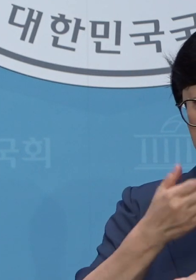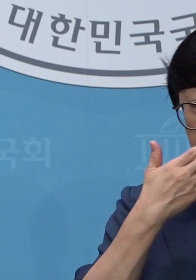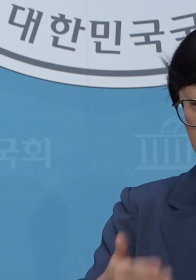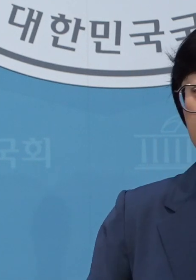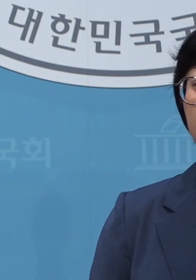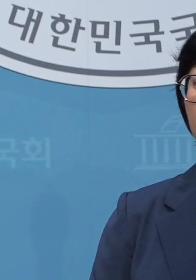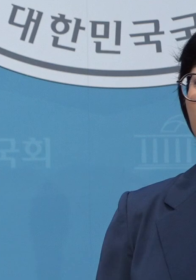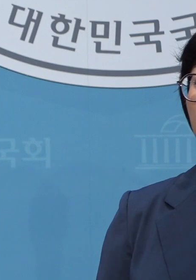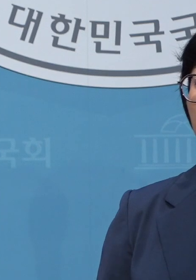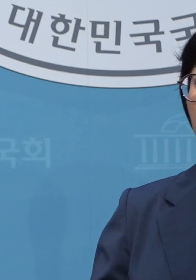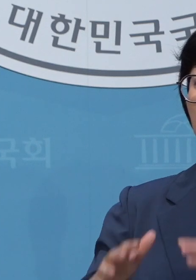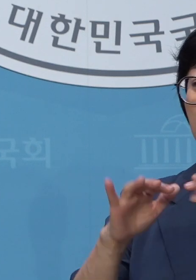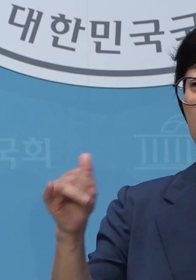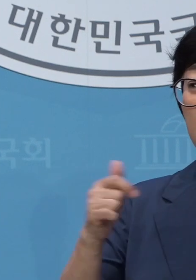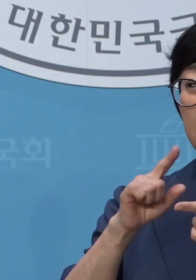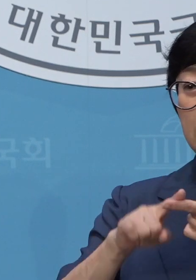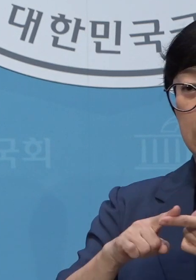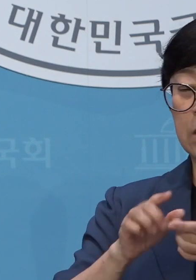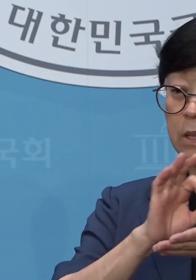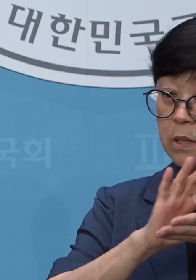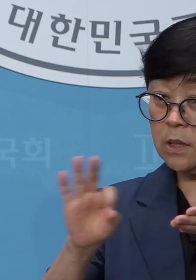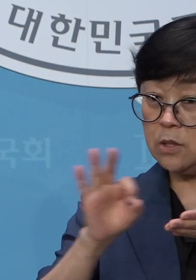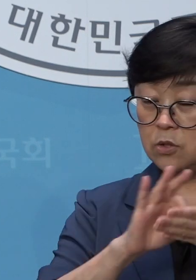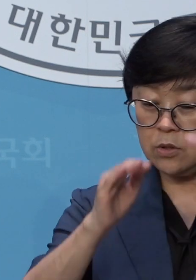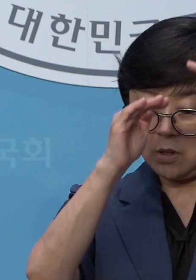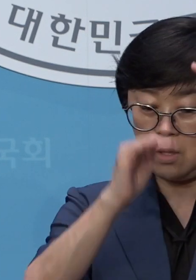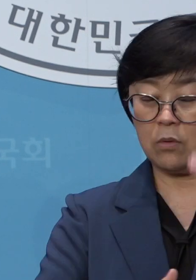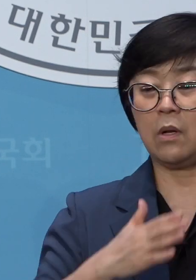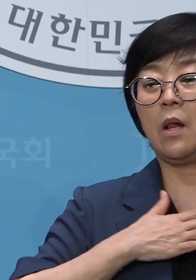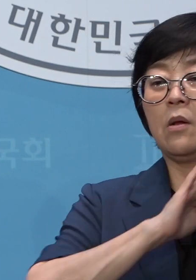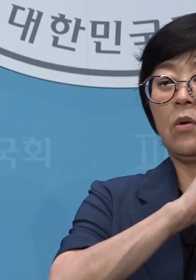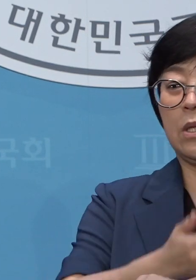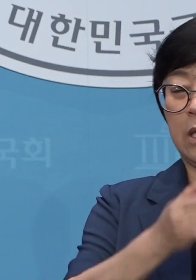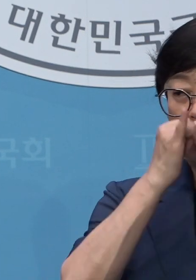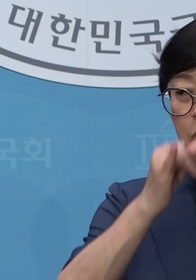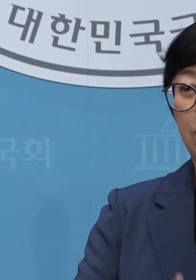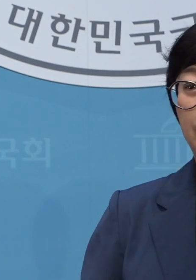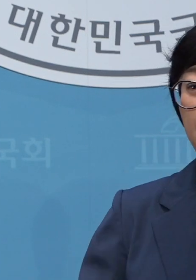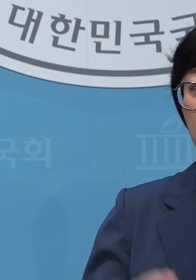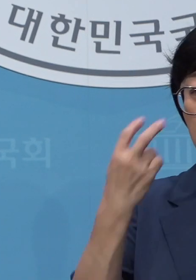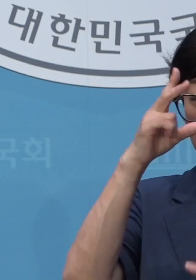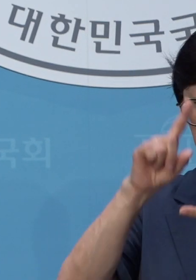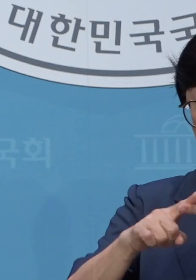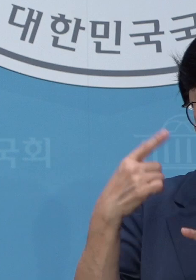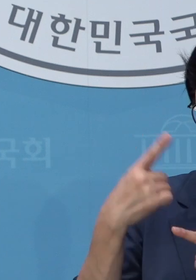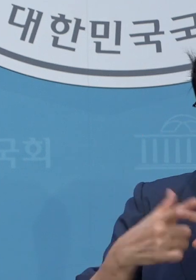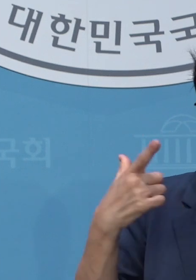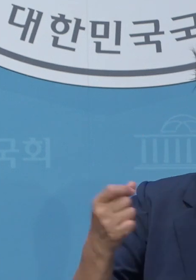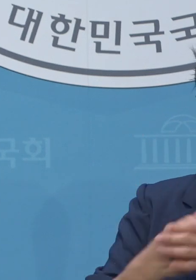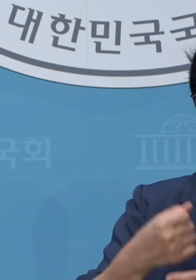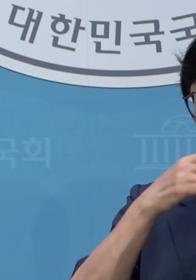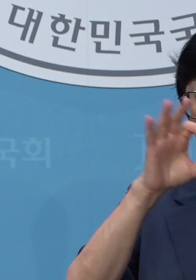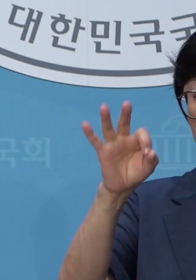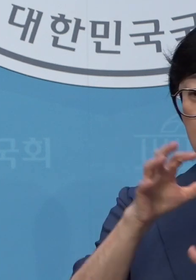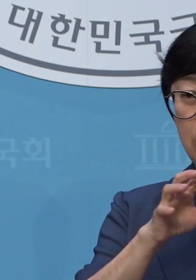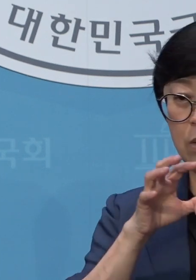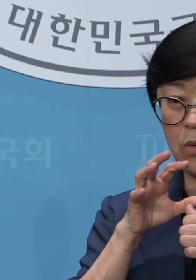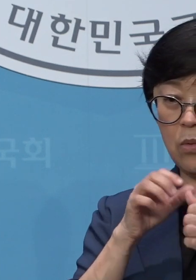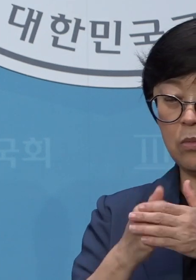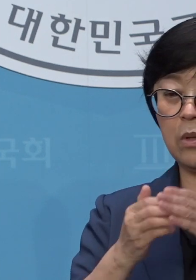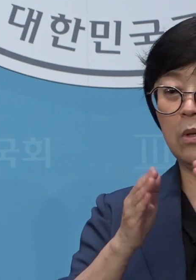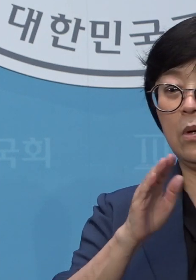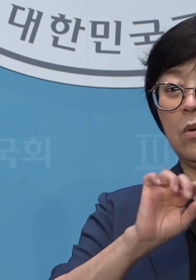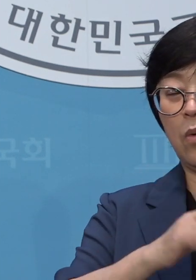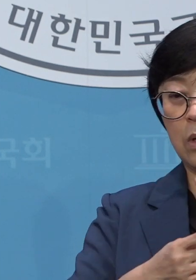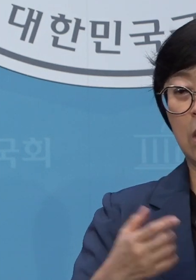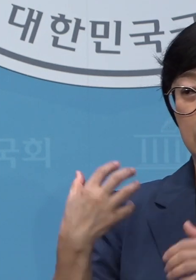때문에 국민은 그 지출 내역을 알 권리가 있으며 검찰 역시 예산 활용을